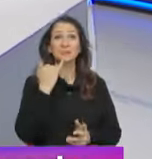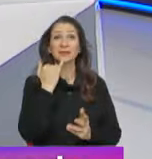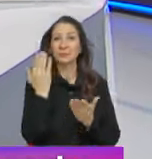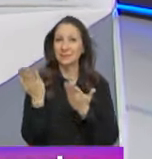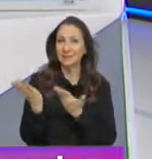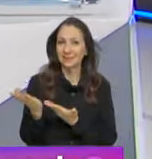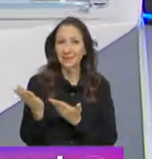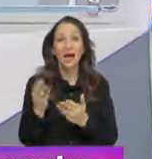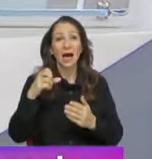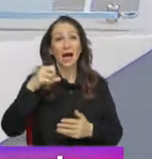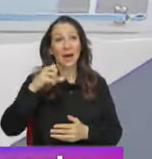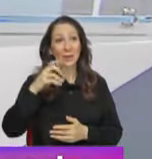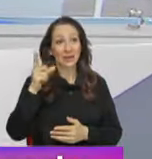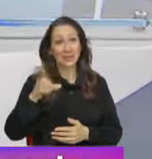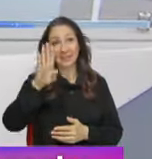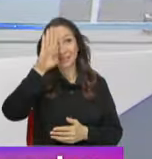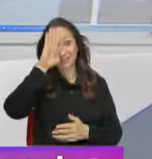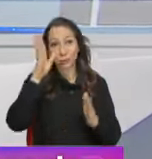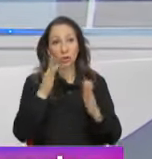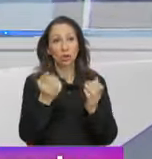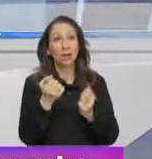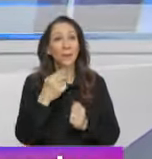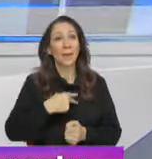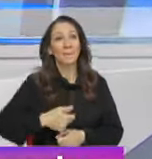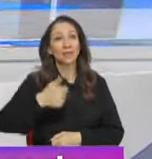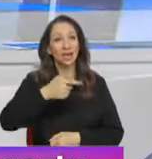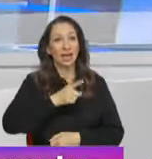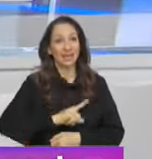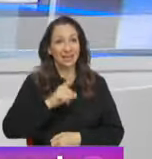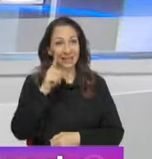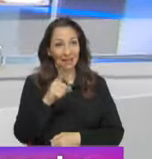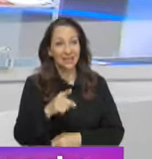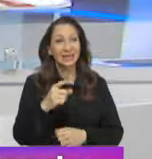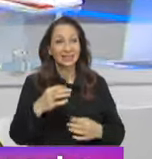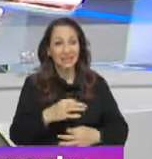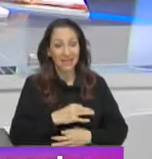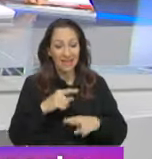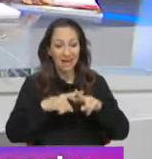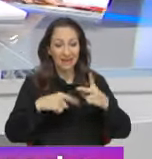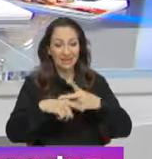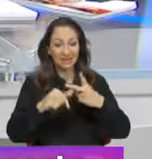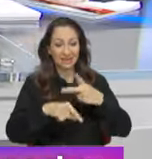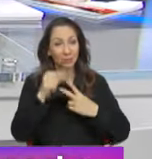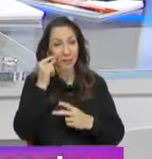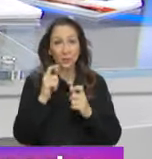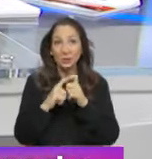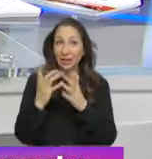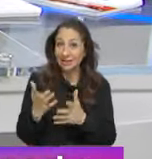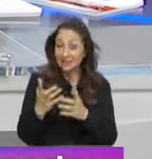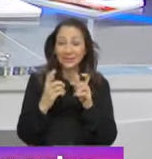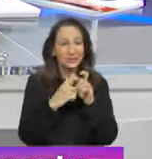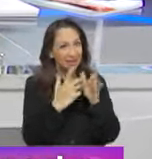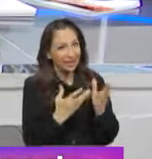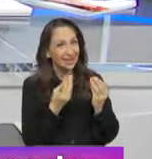yanımızda AK Parti'nin İstanbul Küçükçekmece belediye başkanı adayı Sayın Aziz Yeniay Günaydın efendim hoş